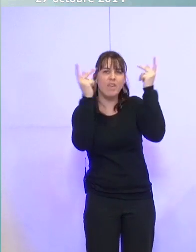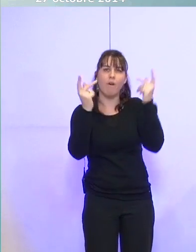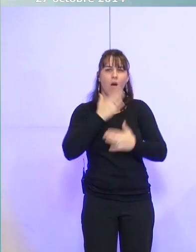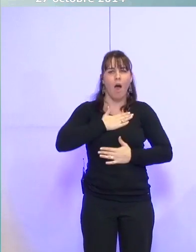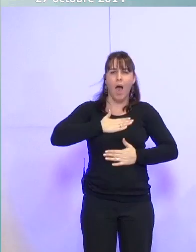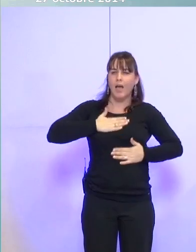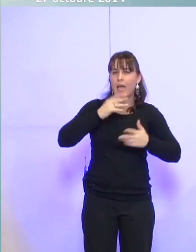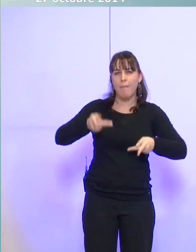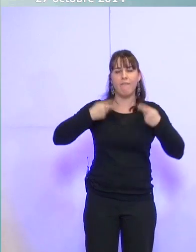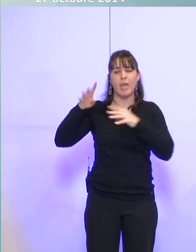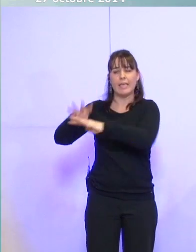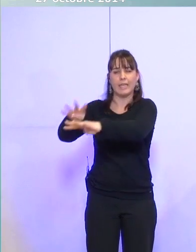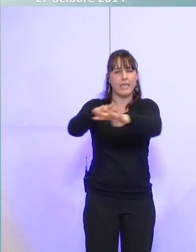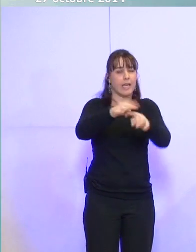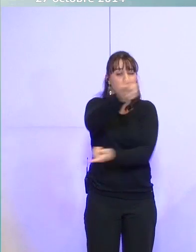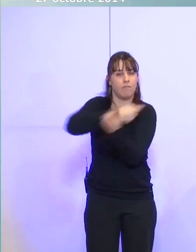quartier.